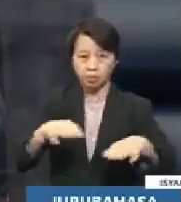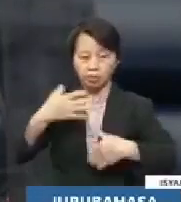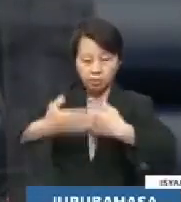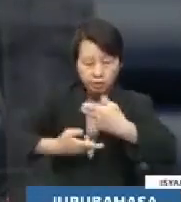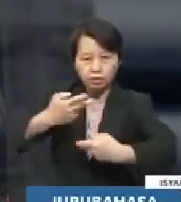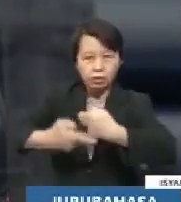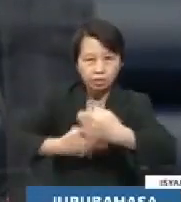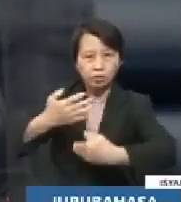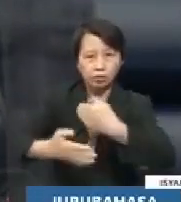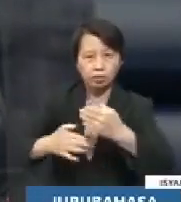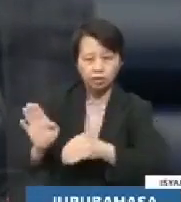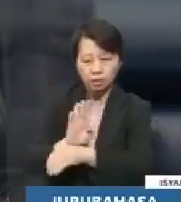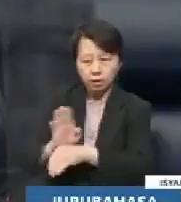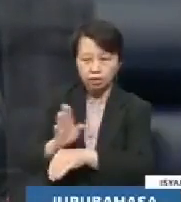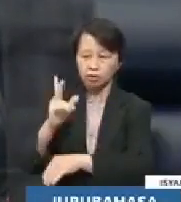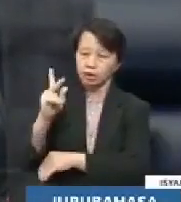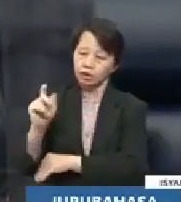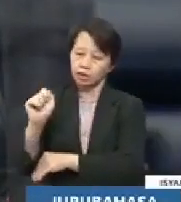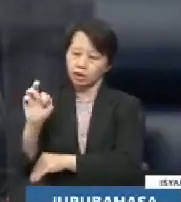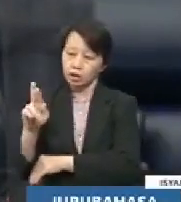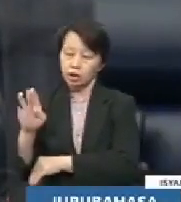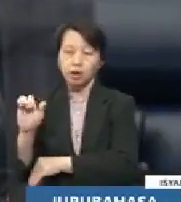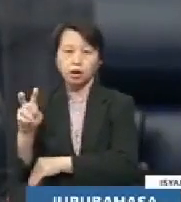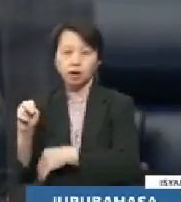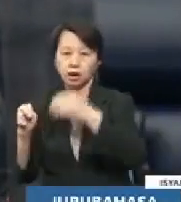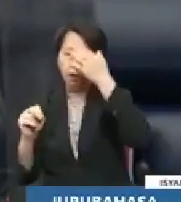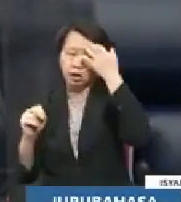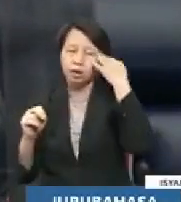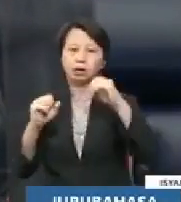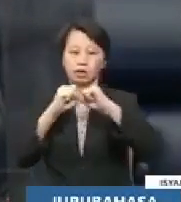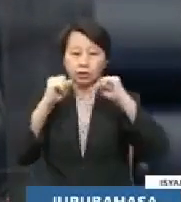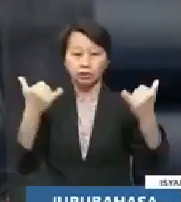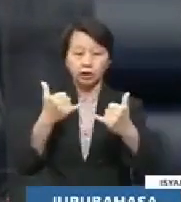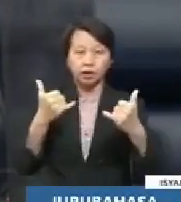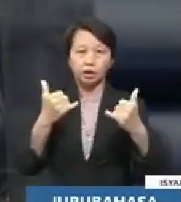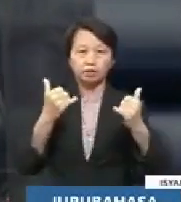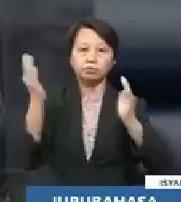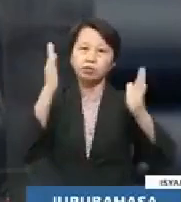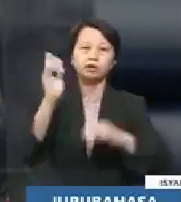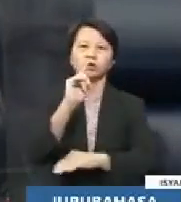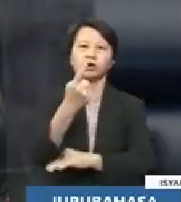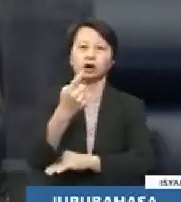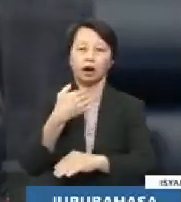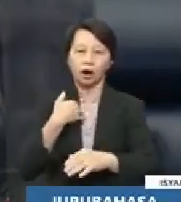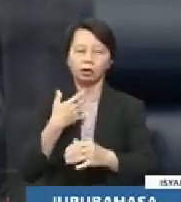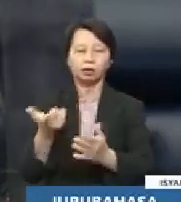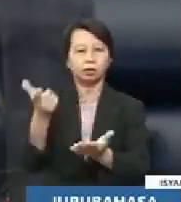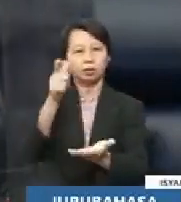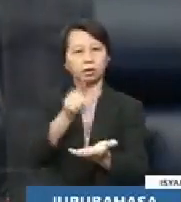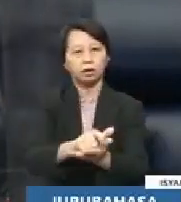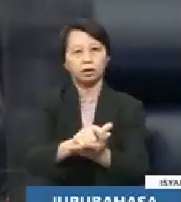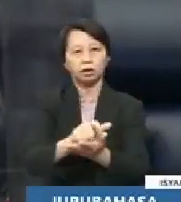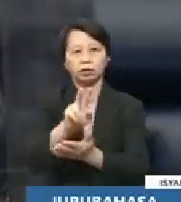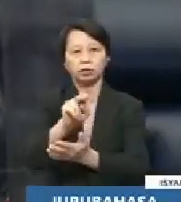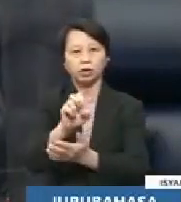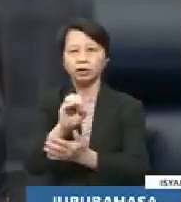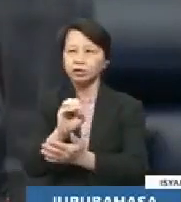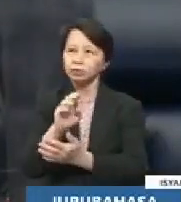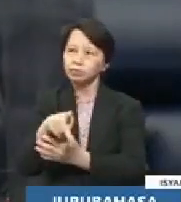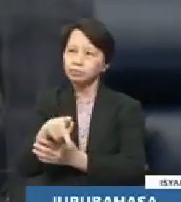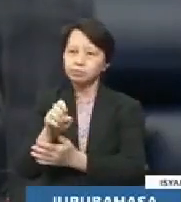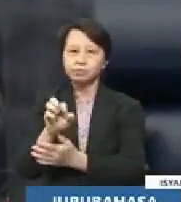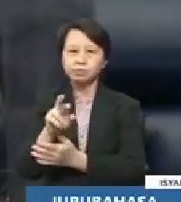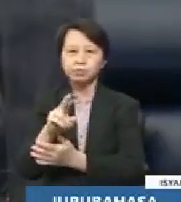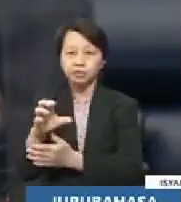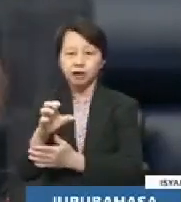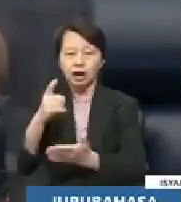proses urusnya GK body Vega Syariah Serikat tempatkan sebab kita dohot pelaporan kita pada unit type C